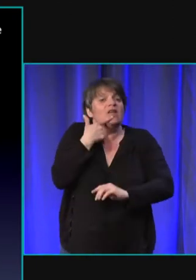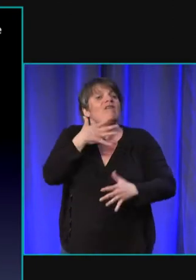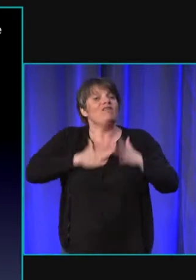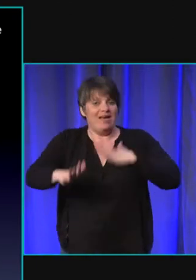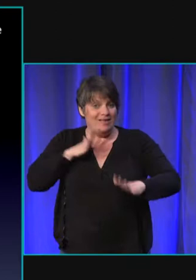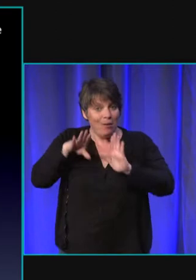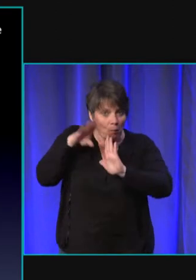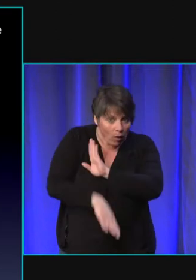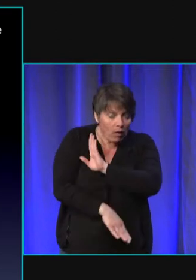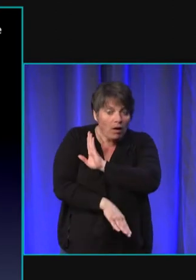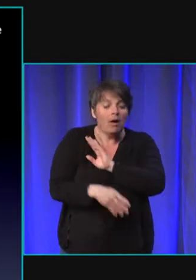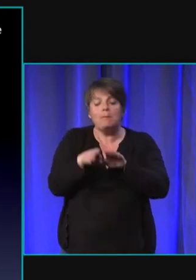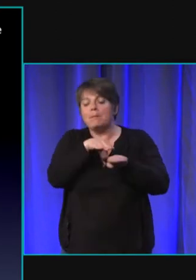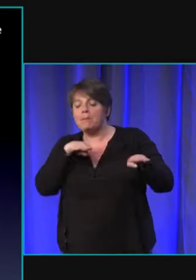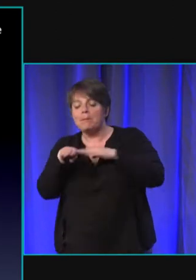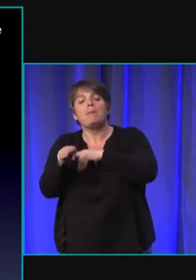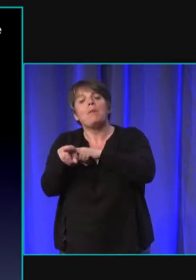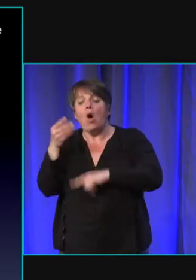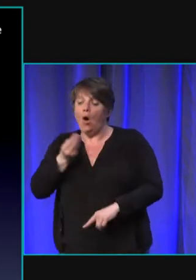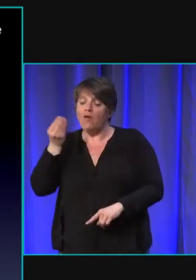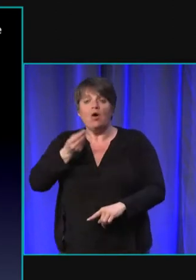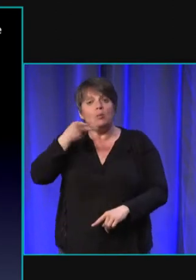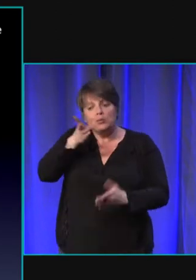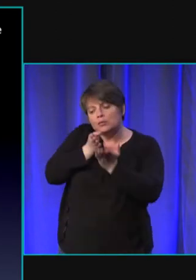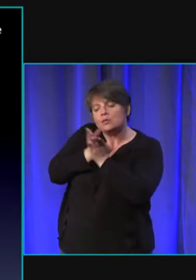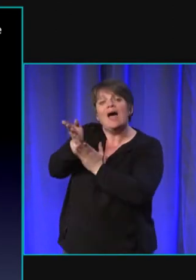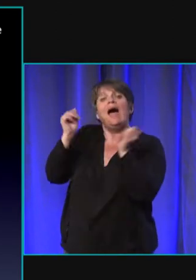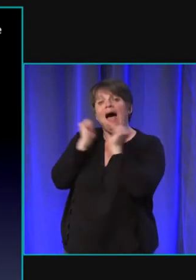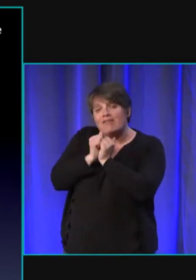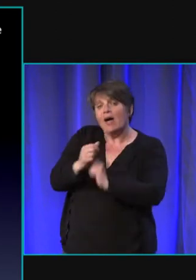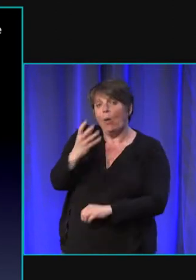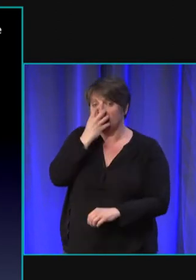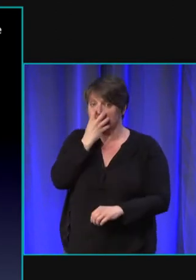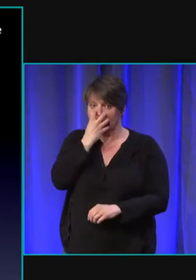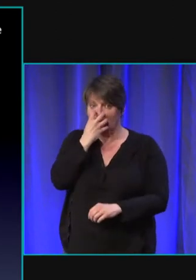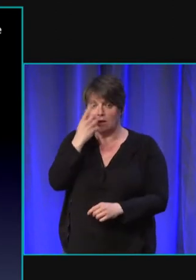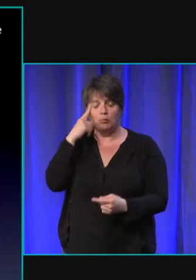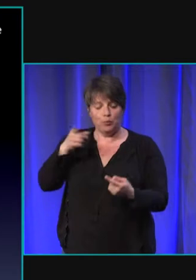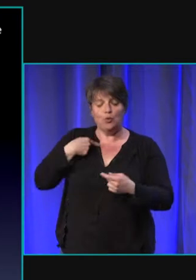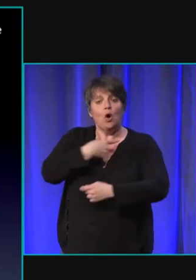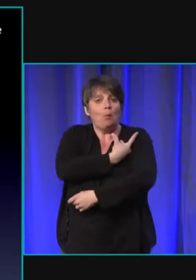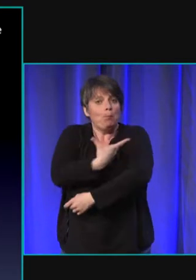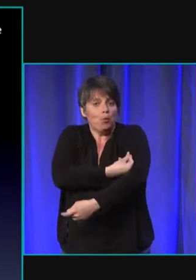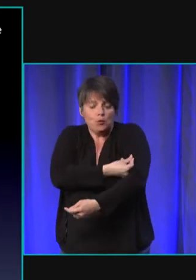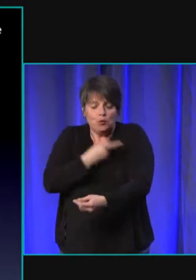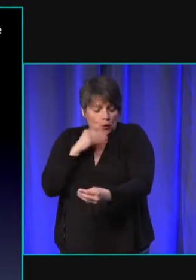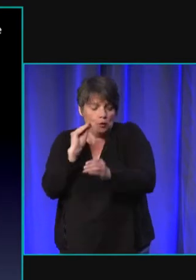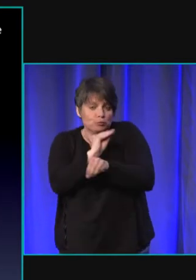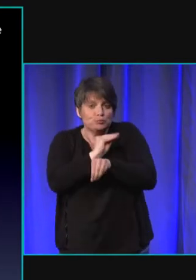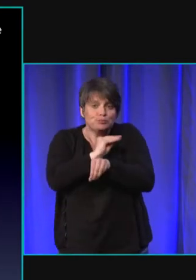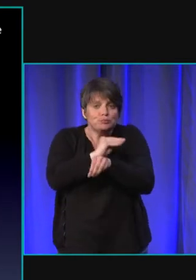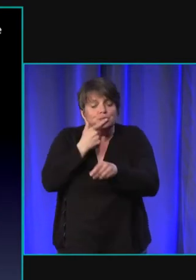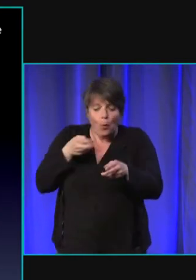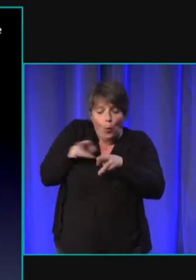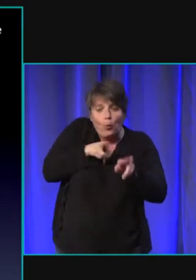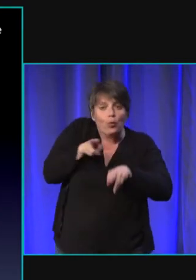enfants utilisent beaucoup plus leur filière aérobie. Ils utilisent beaucoup plus l'oxygène pour oxyder les glucides et les lipides et donc pour